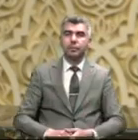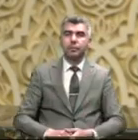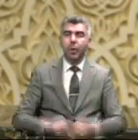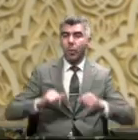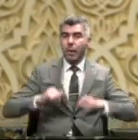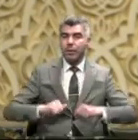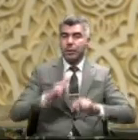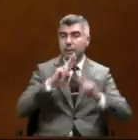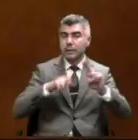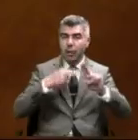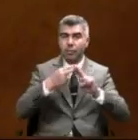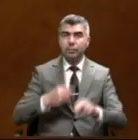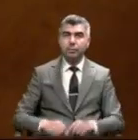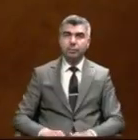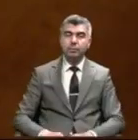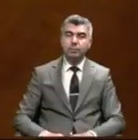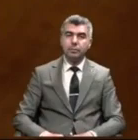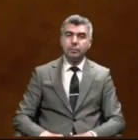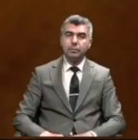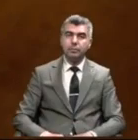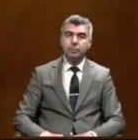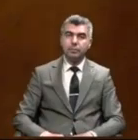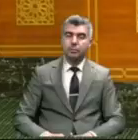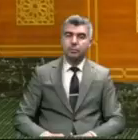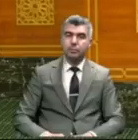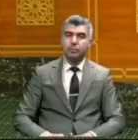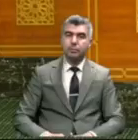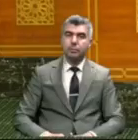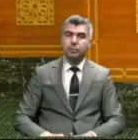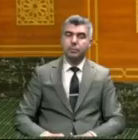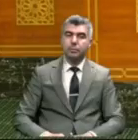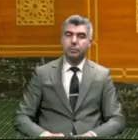السيد الوزير هل لكم رغبه في رد يلتقي في الوقت المتبقي لكم تفضلوا